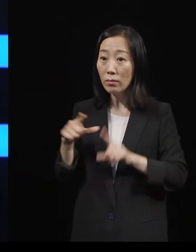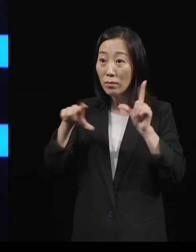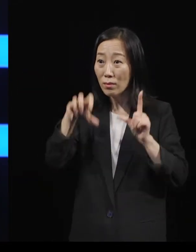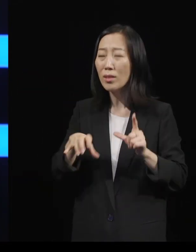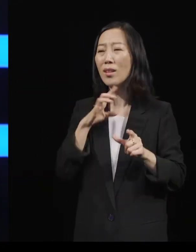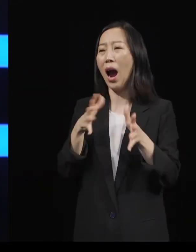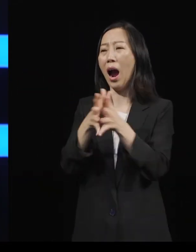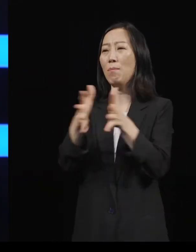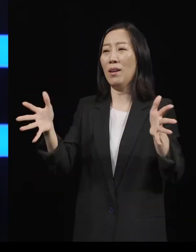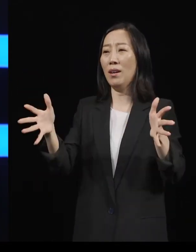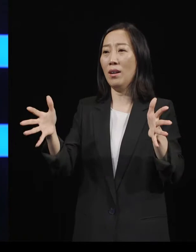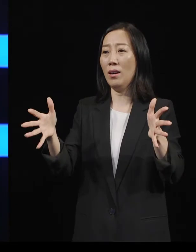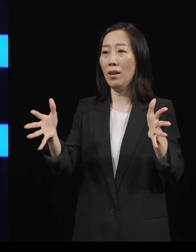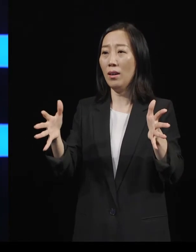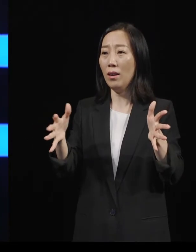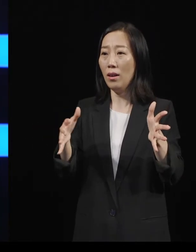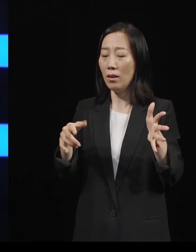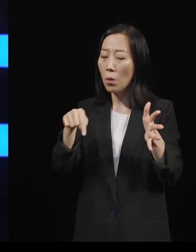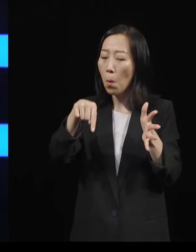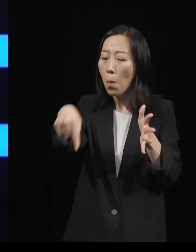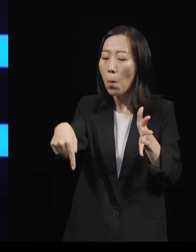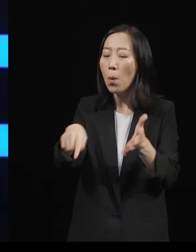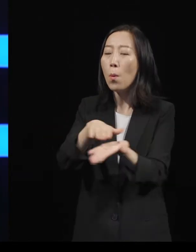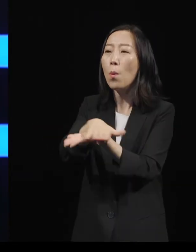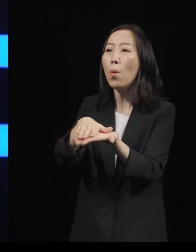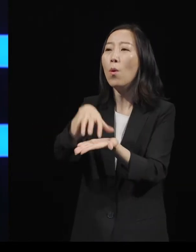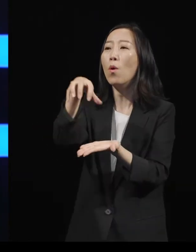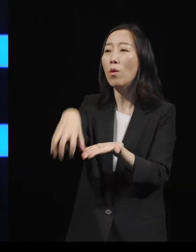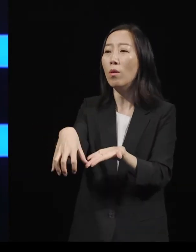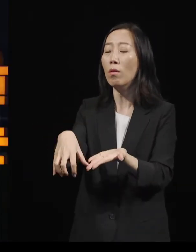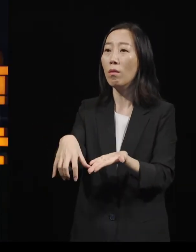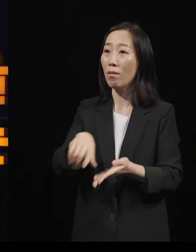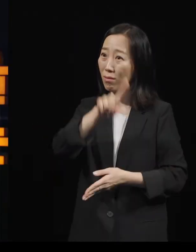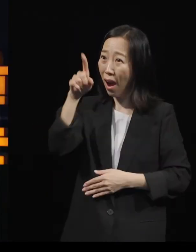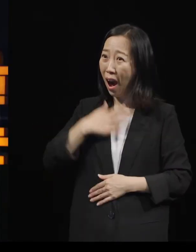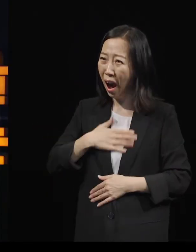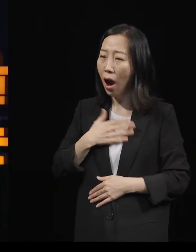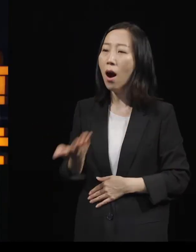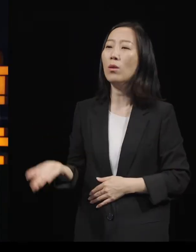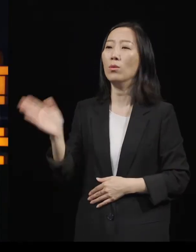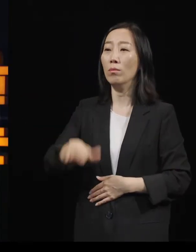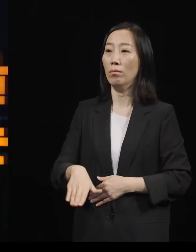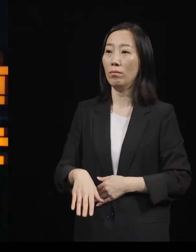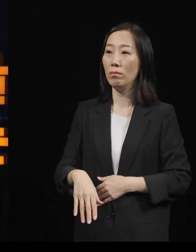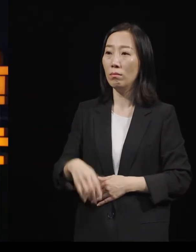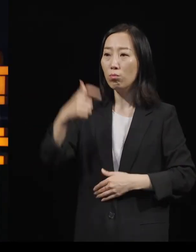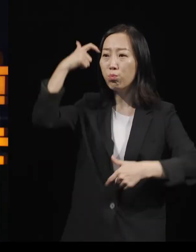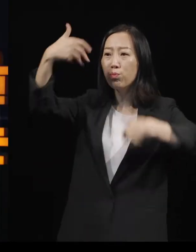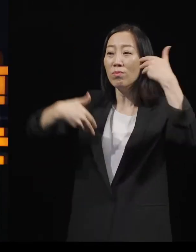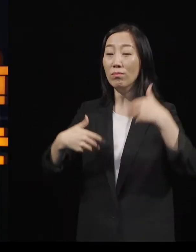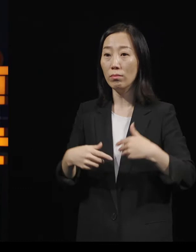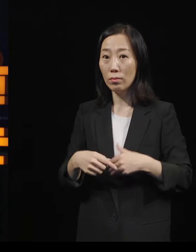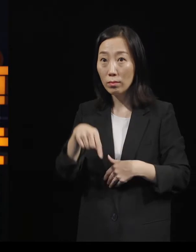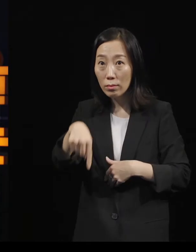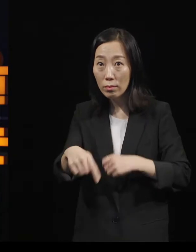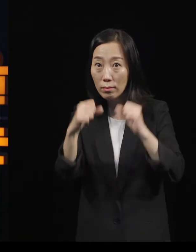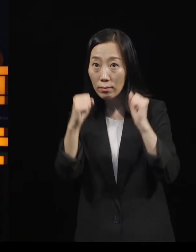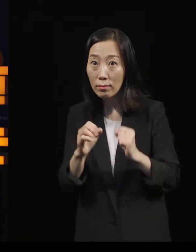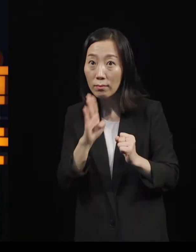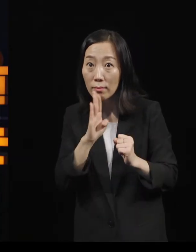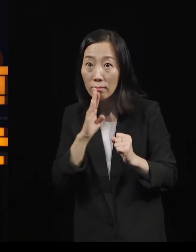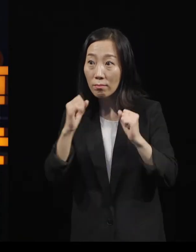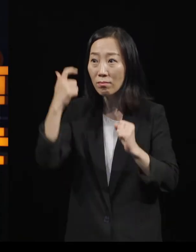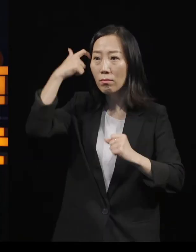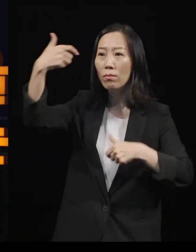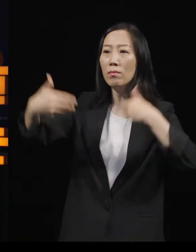제가 거주하고 있는 아파트 놀이터에서 놀고 있는데도 불구하고, 여기 거주하는 사람이 맞나요? 라고 일부러